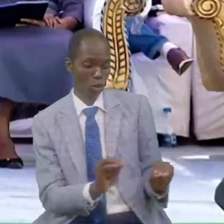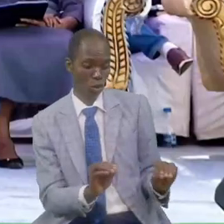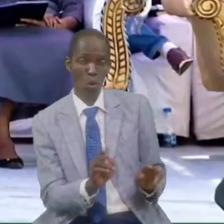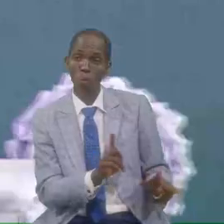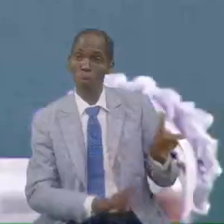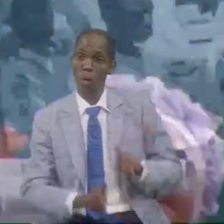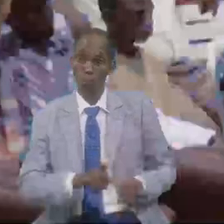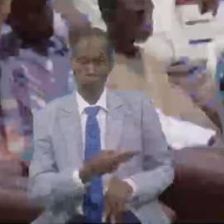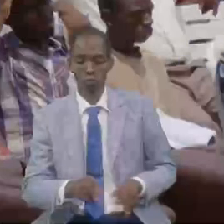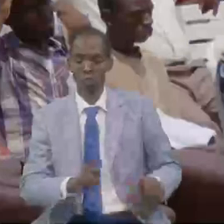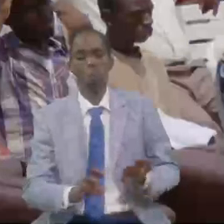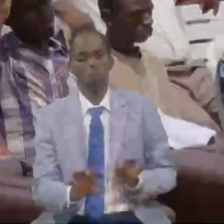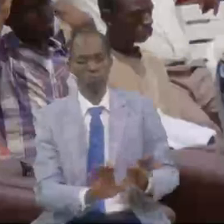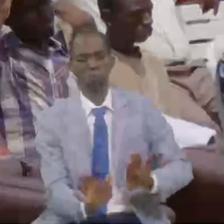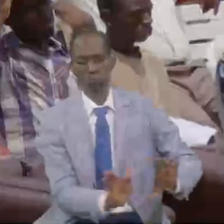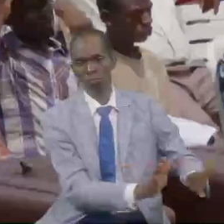Mais les héros le font.